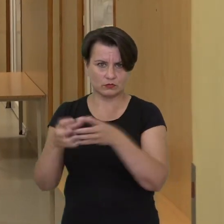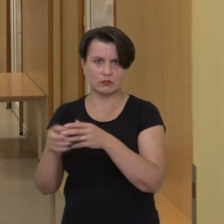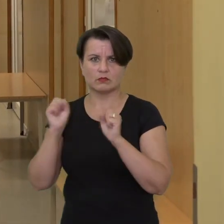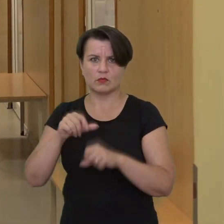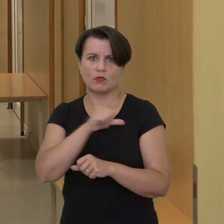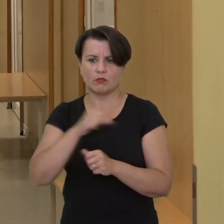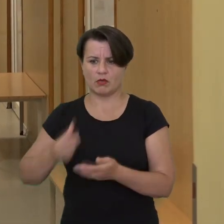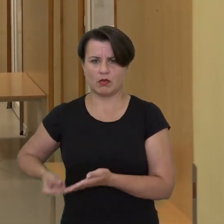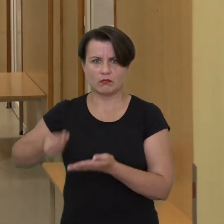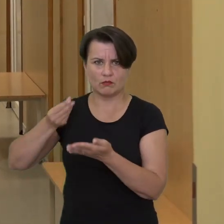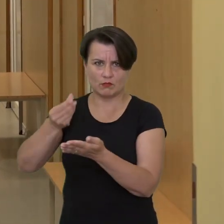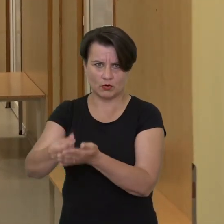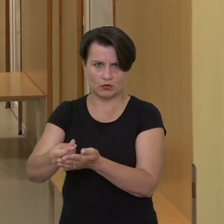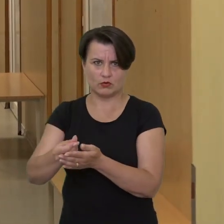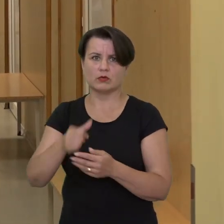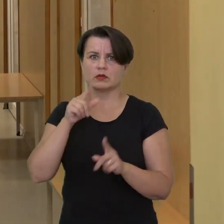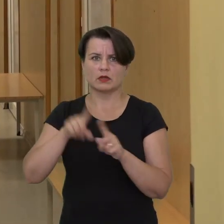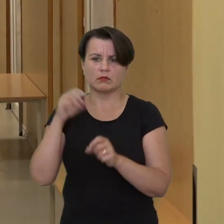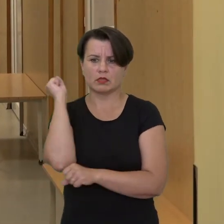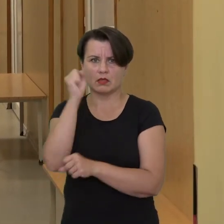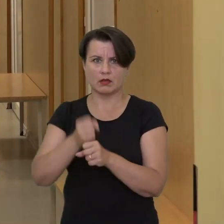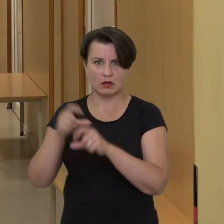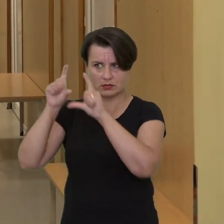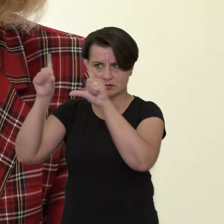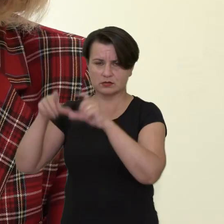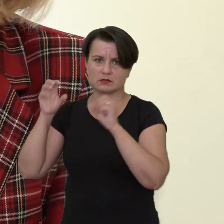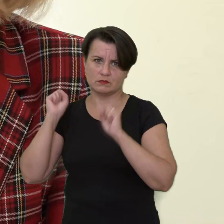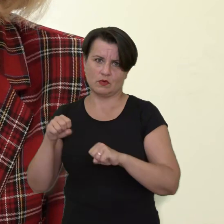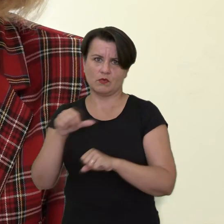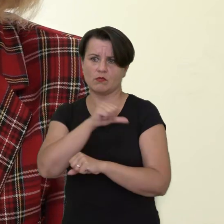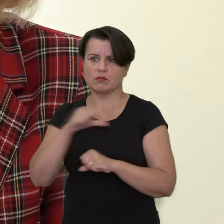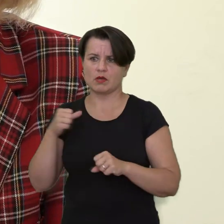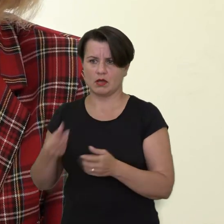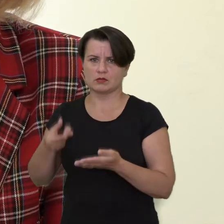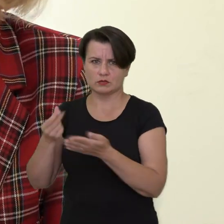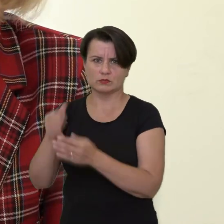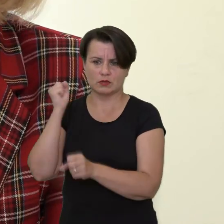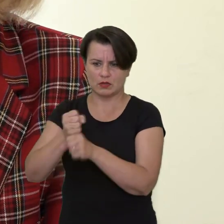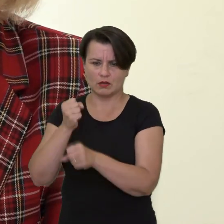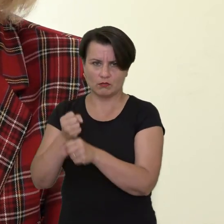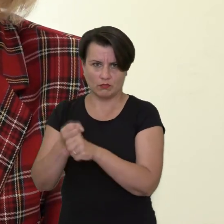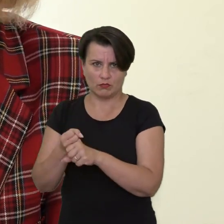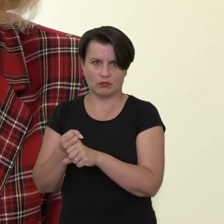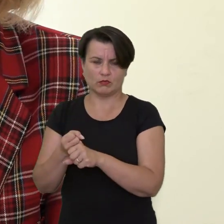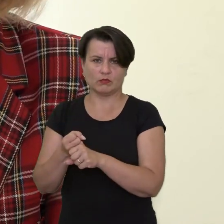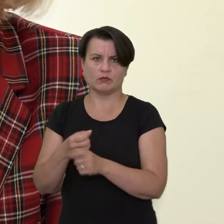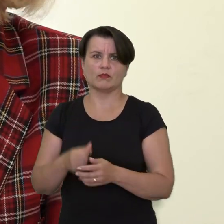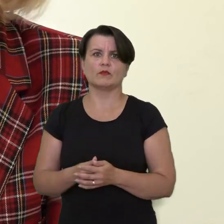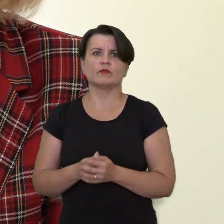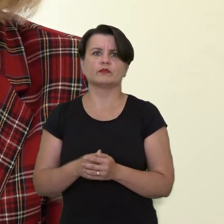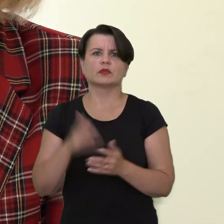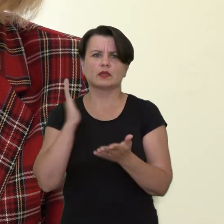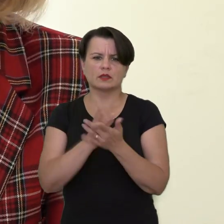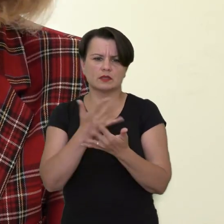tokią galimybę skiepyti savo lėšomis. Netgi ir darbdaviai gali pasirūpinti savo darbuotojų sveikatą skiepydami darbdavio lėšomis.